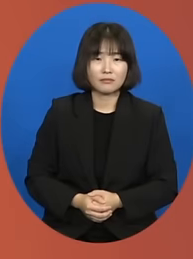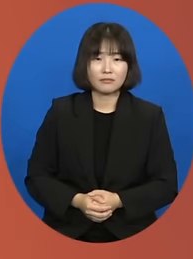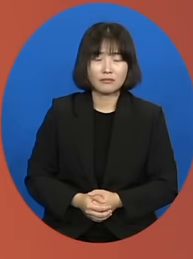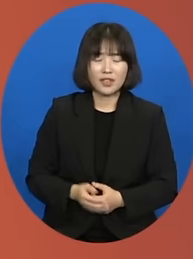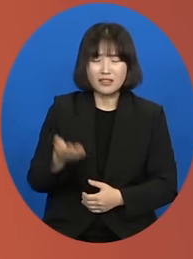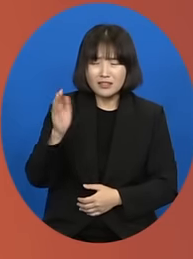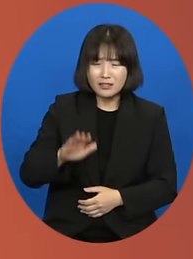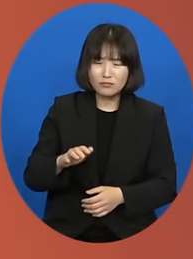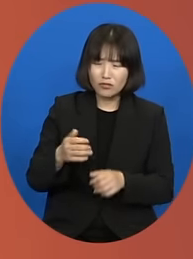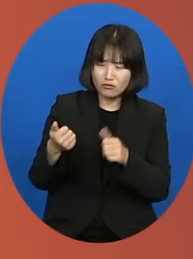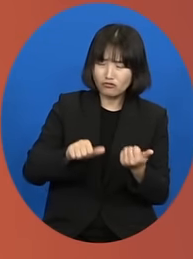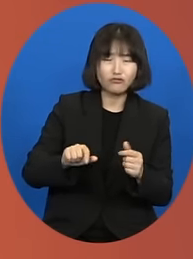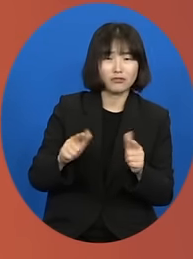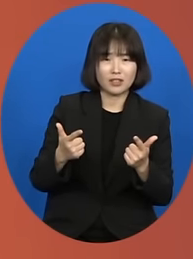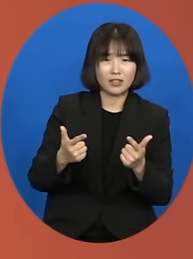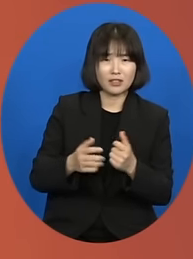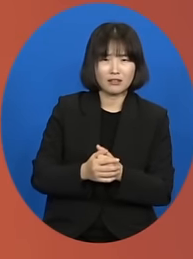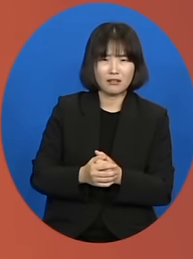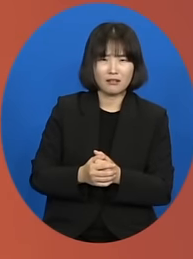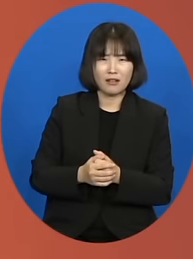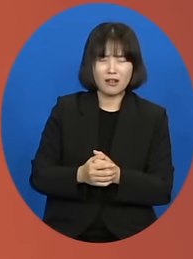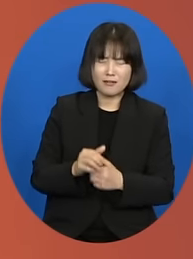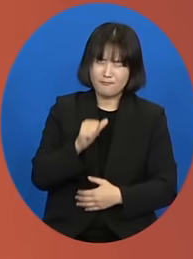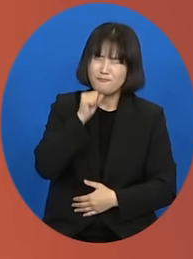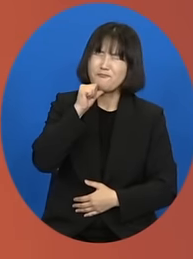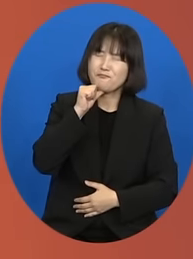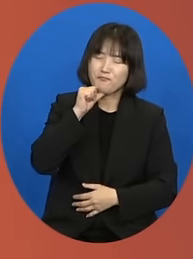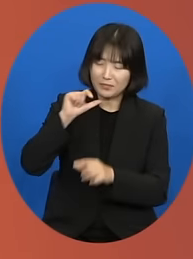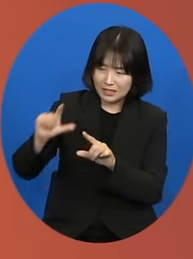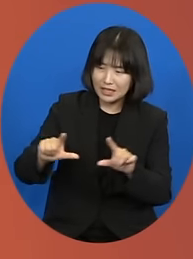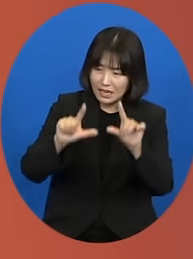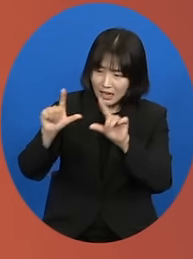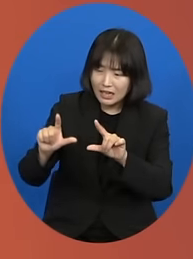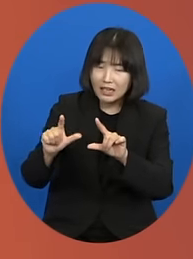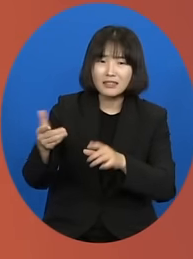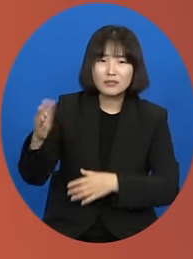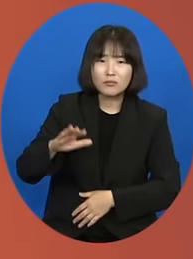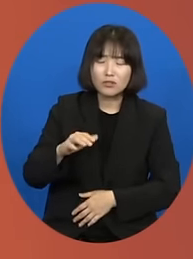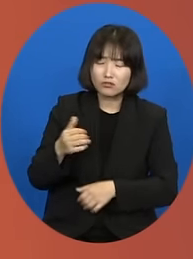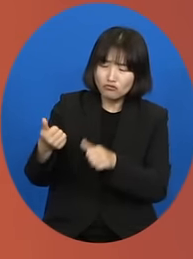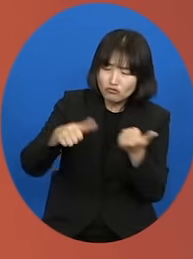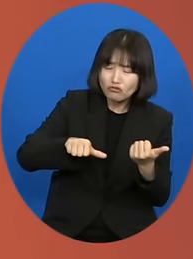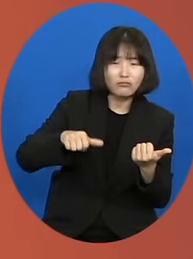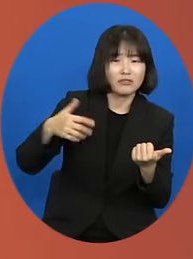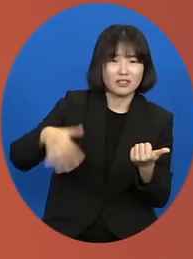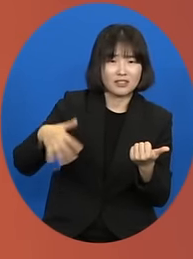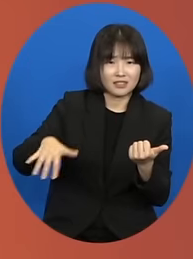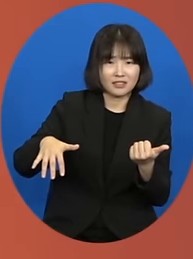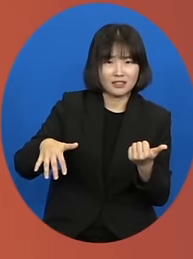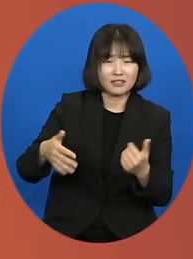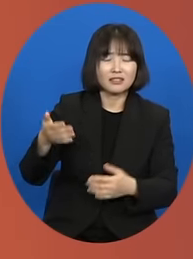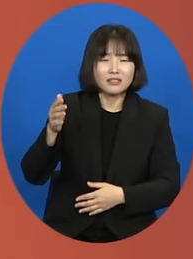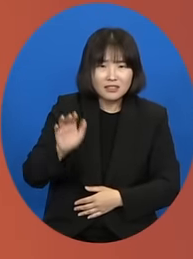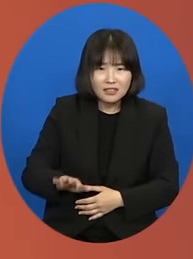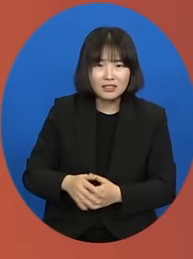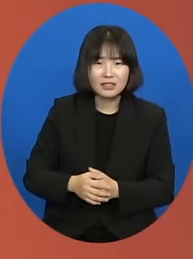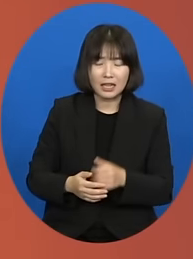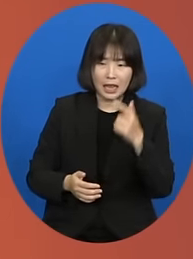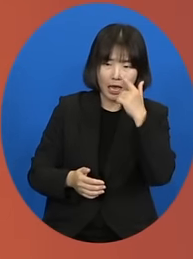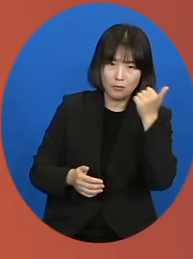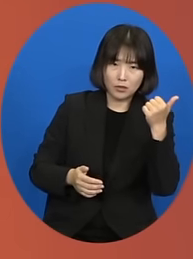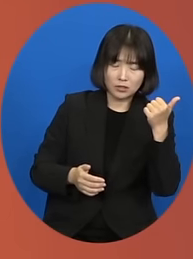아이, 거지가 되어서 완전히 거지꼴로 오긴 했지만 죽지는 않았잖아요. 근데 아버지는 그 아들이